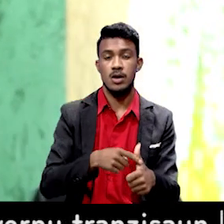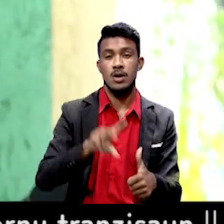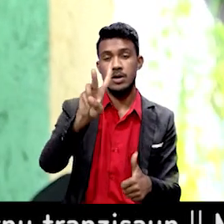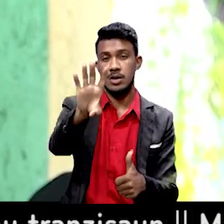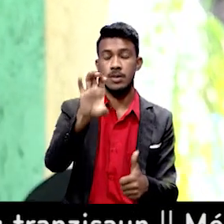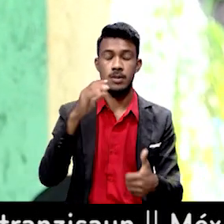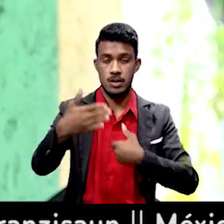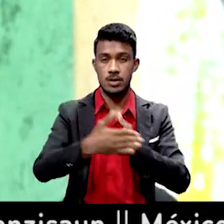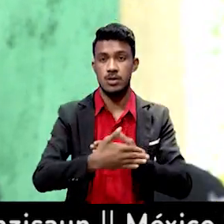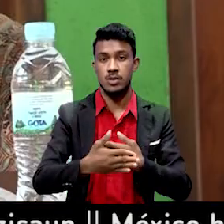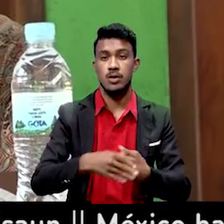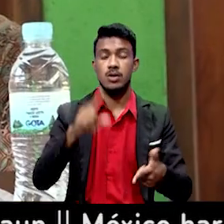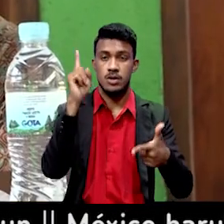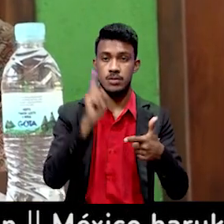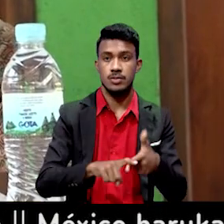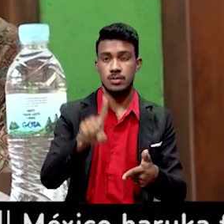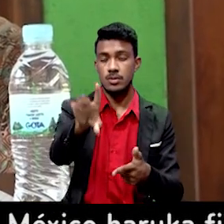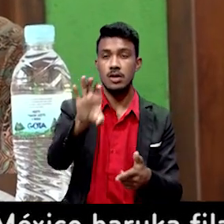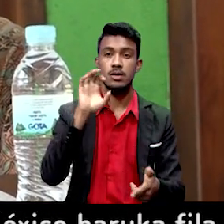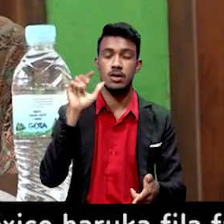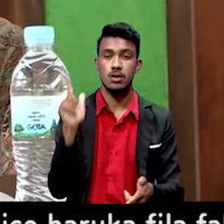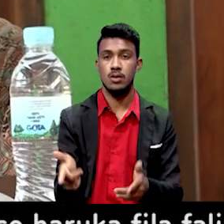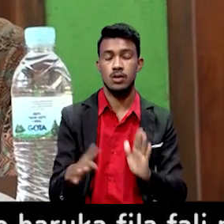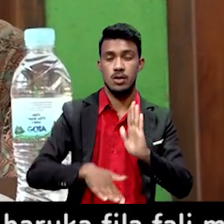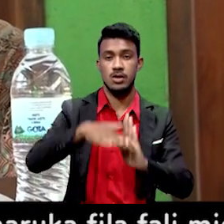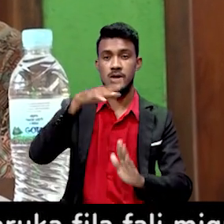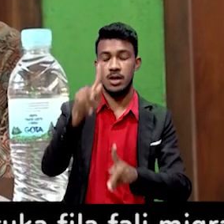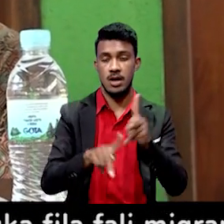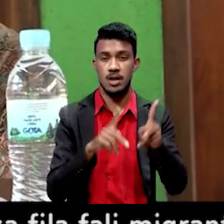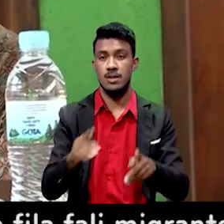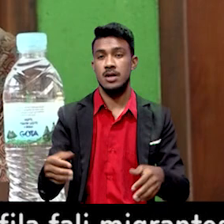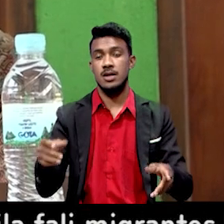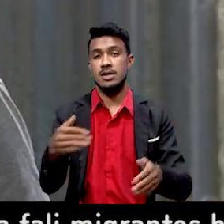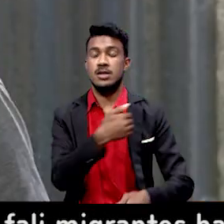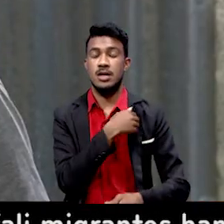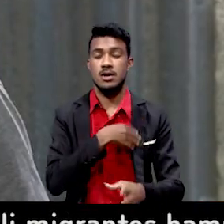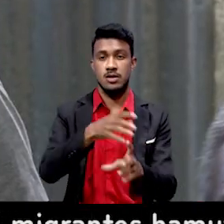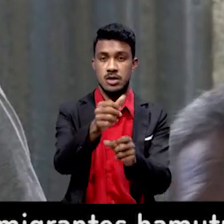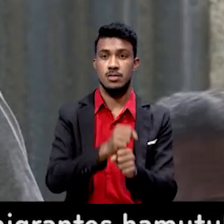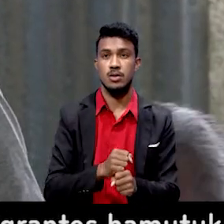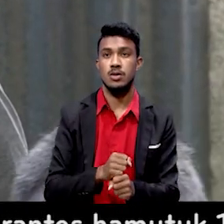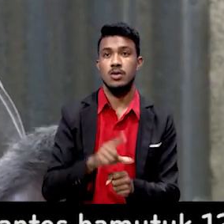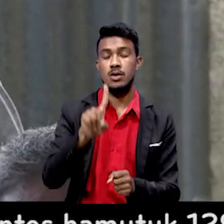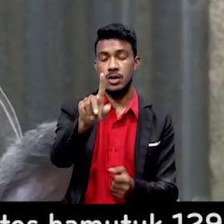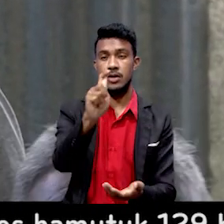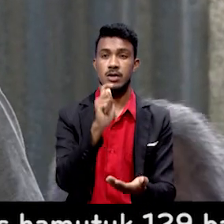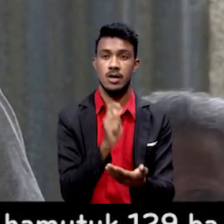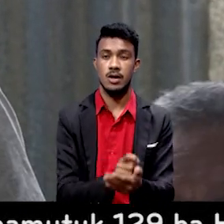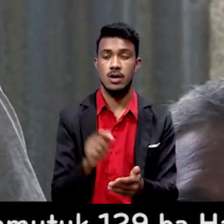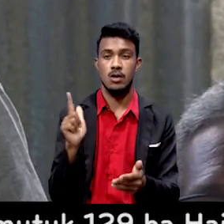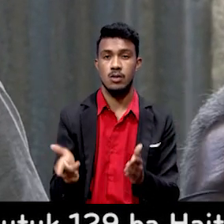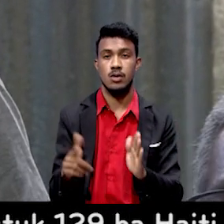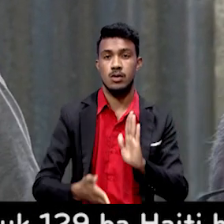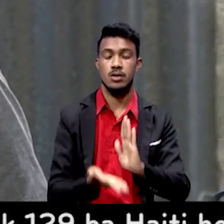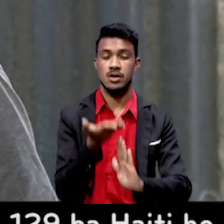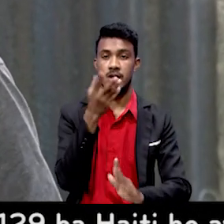no dosi daruak atau ida ruan nulu racing no sidang ne besidak simu riung ida ruan nulu racing. Suku Makadari ia